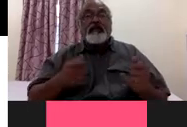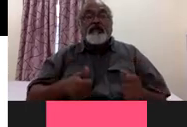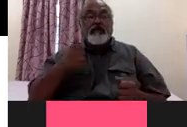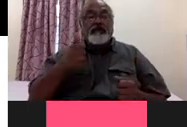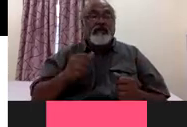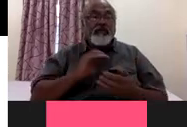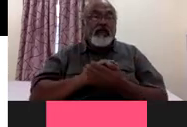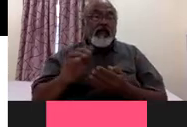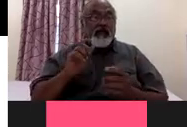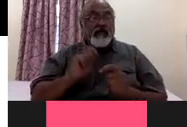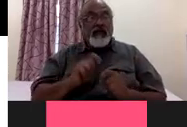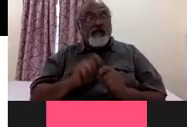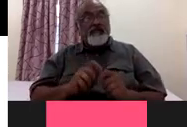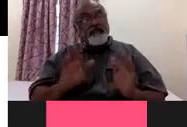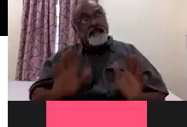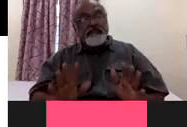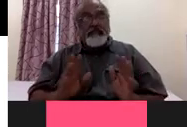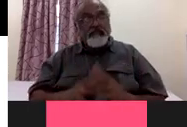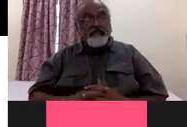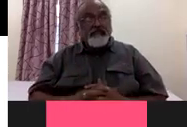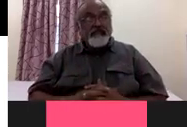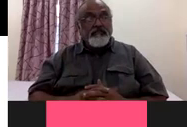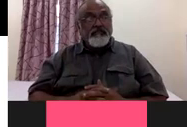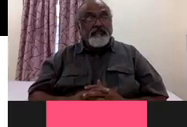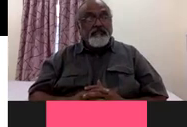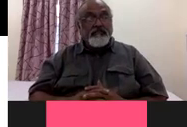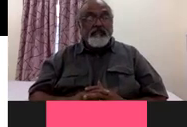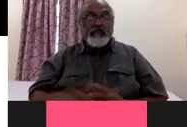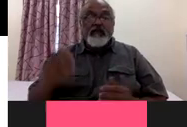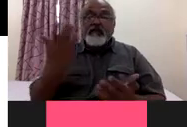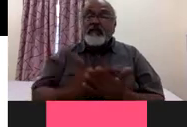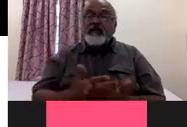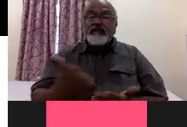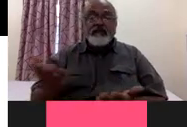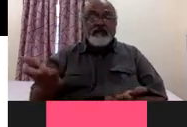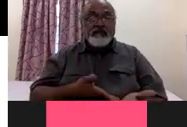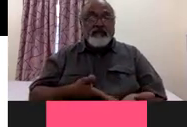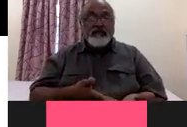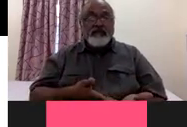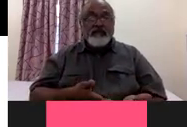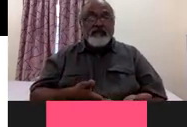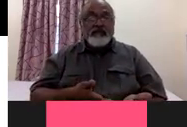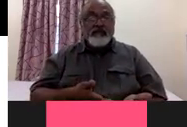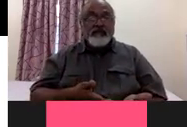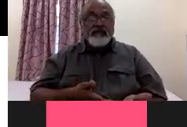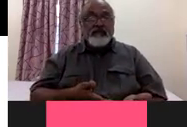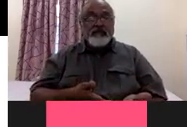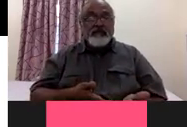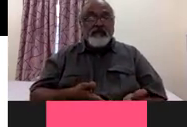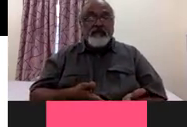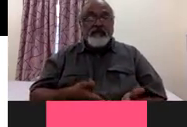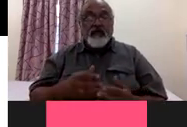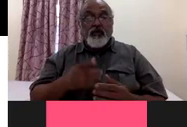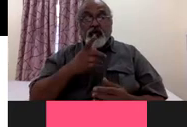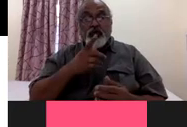कर रहे हैं, banking process है. आपको पास ये application आया है. Ajay has applied for a role, which is